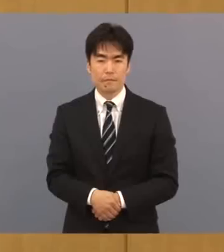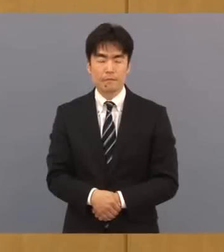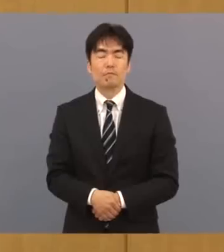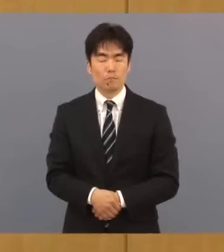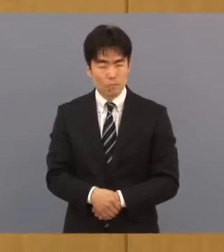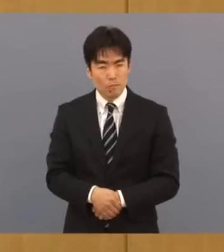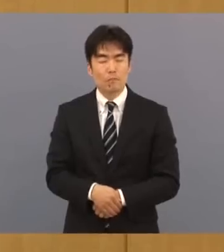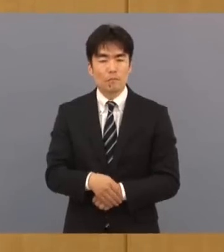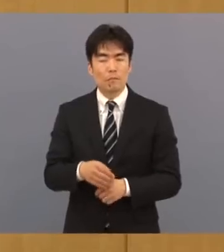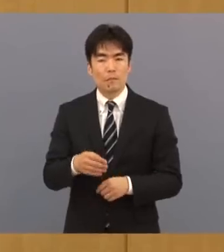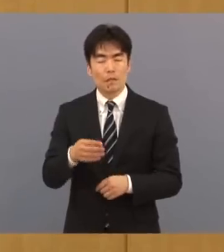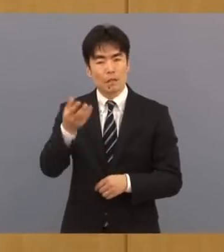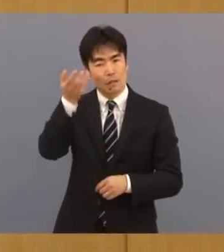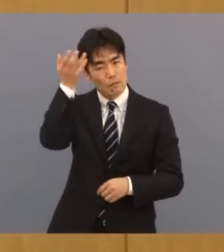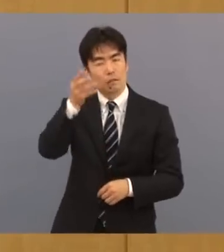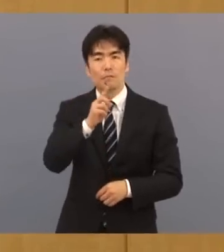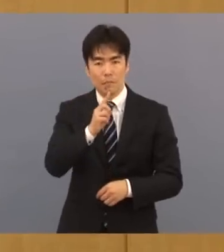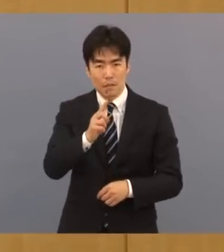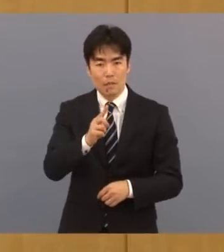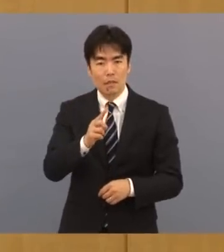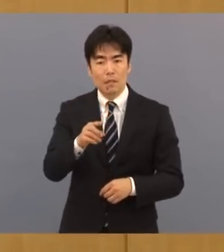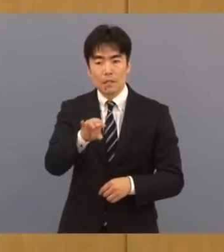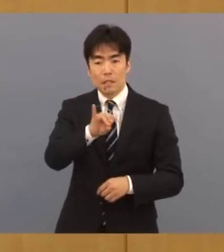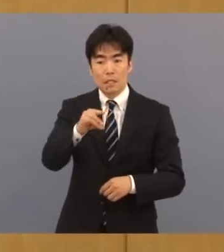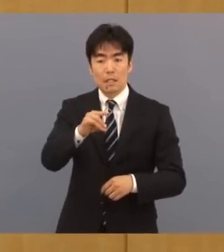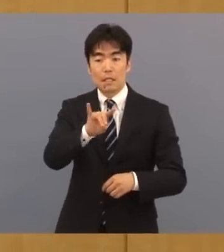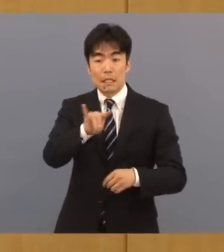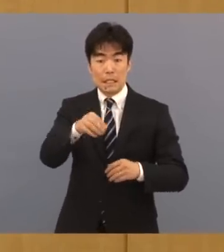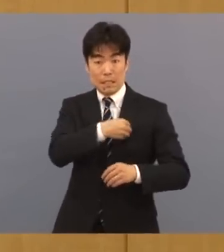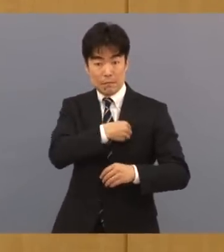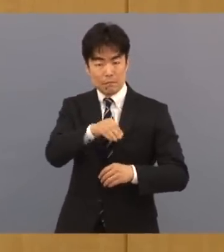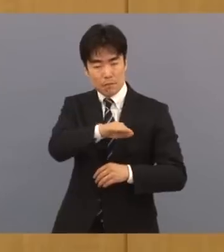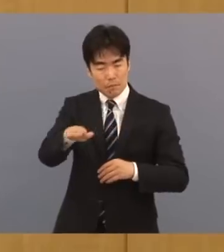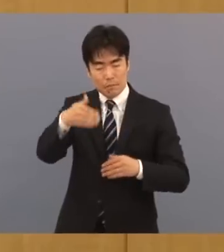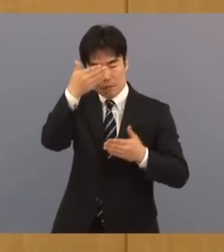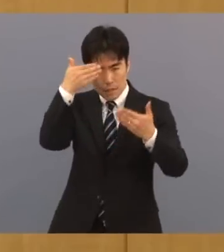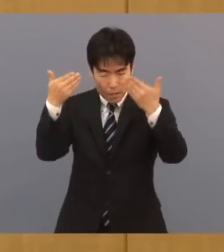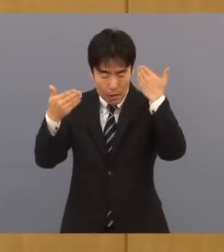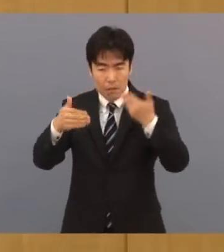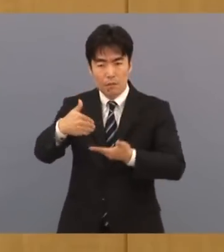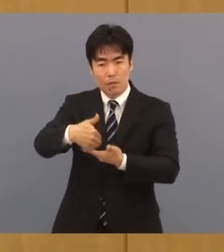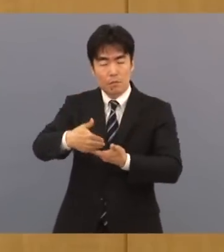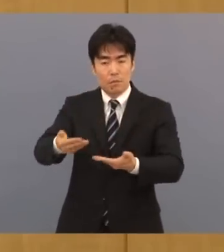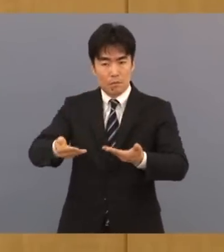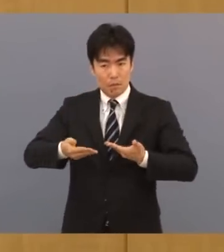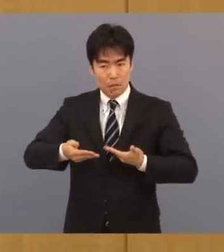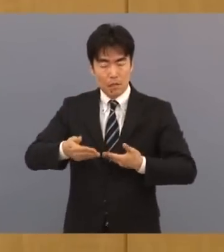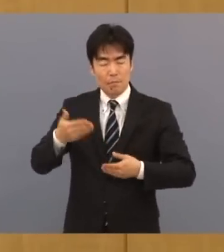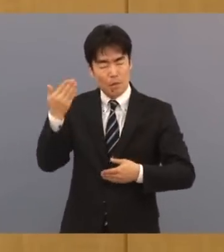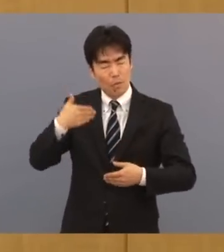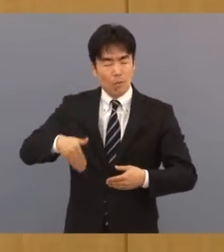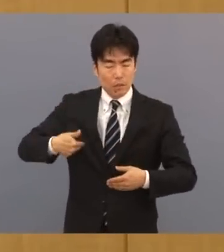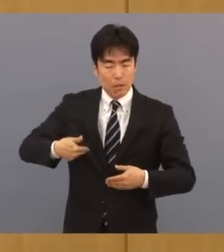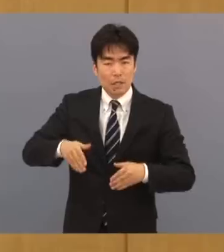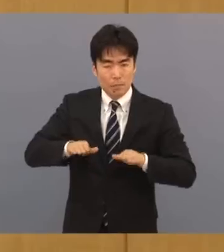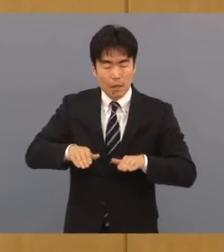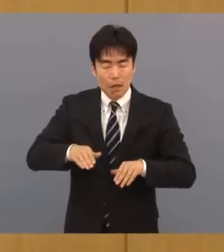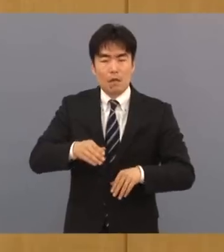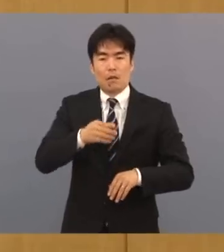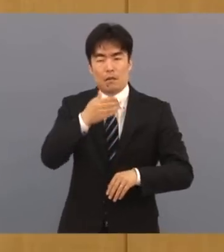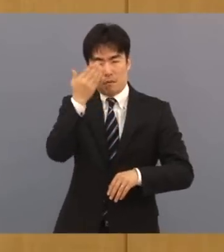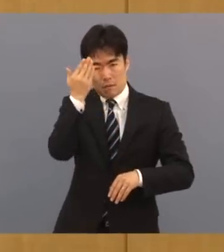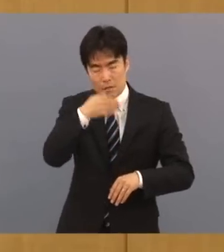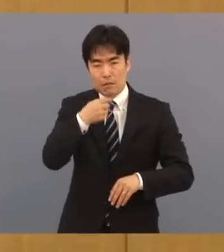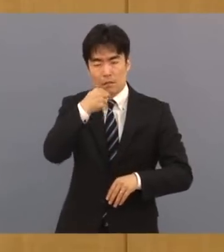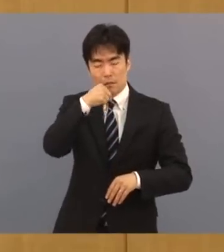やってみて、議員の方々が丁寧に説明してくださり、分からなかったことがこう分